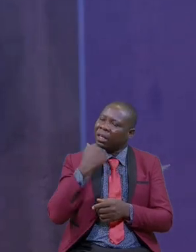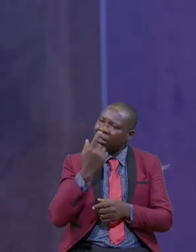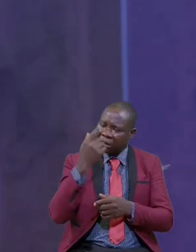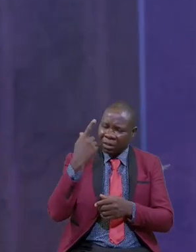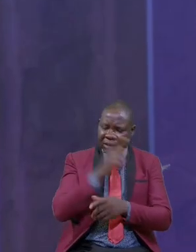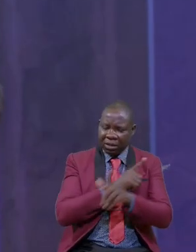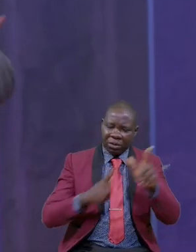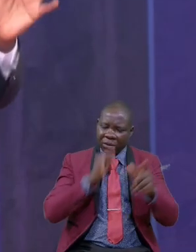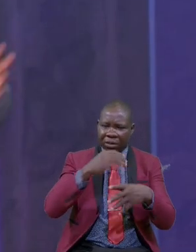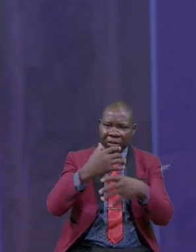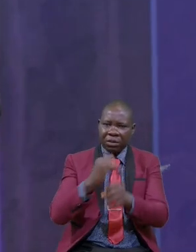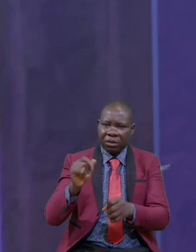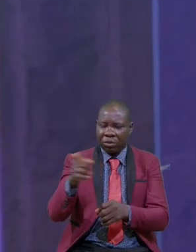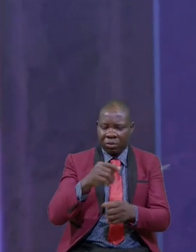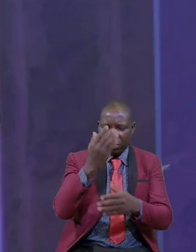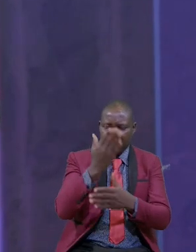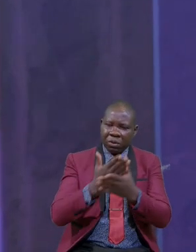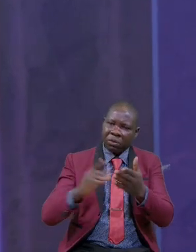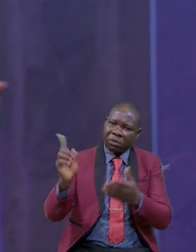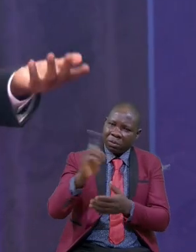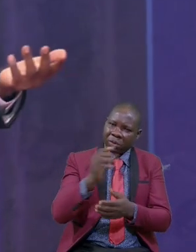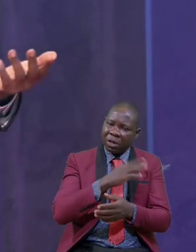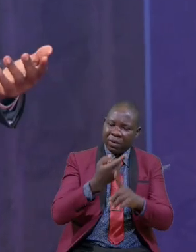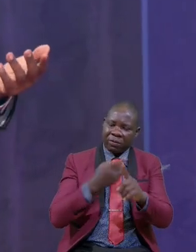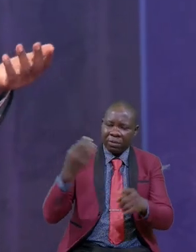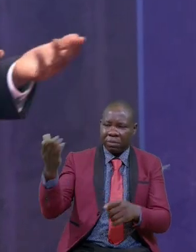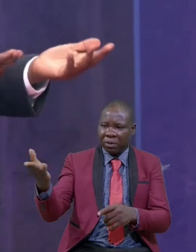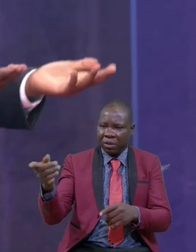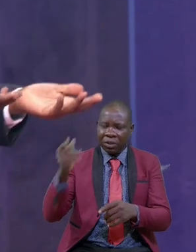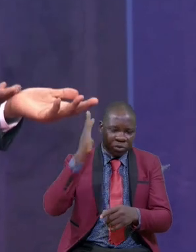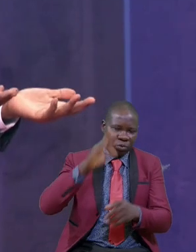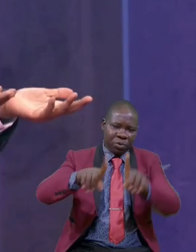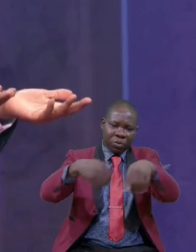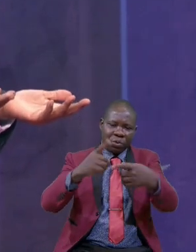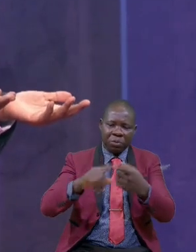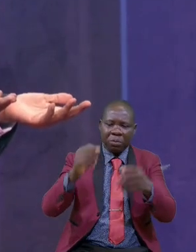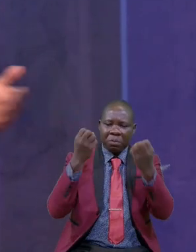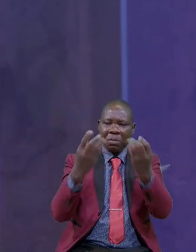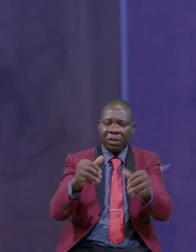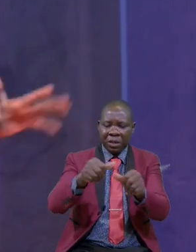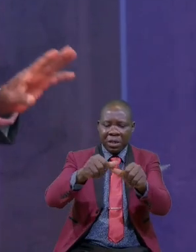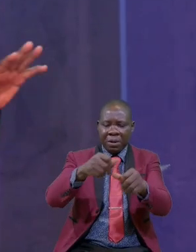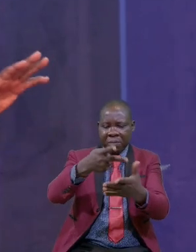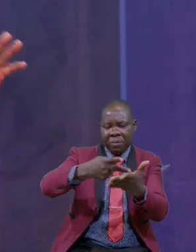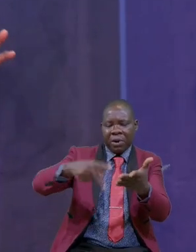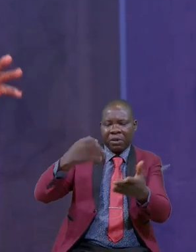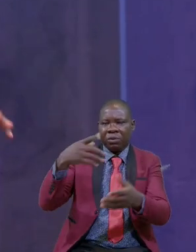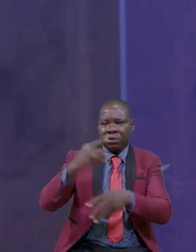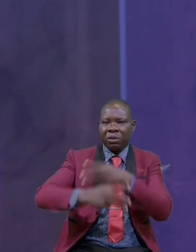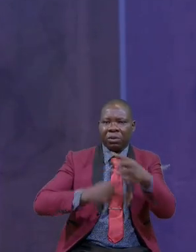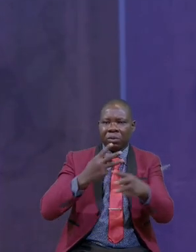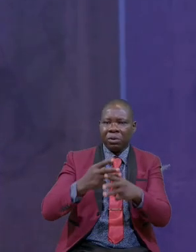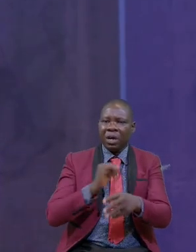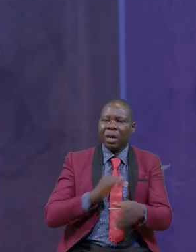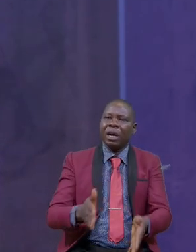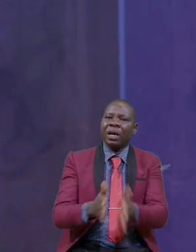de là, you reach many parts of the world. Plusieurs parties and du monde. I asked her, je lui ai demandé, what's your name? Quel est ton he said, nom? God did elle not